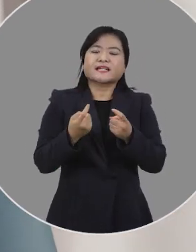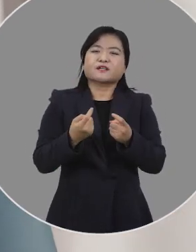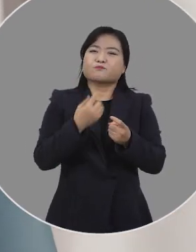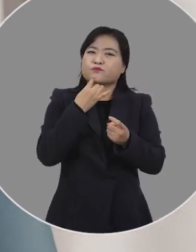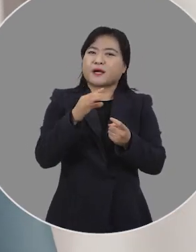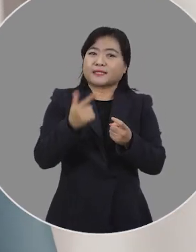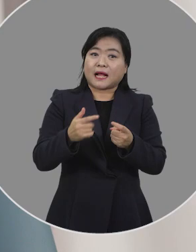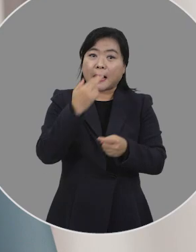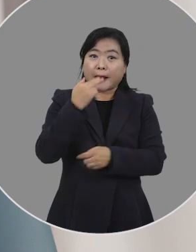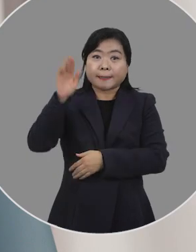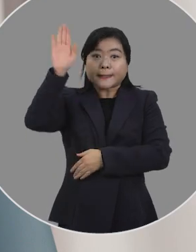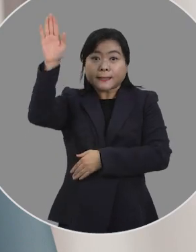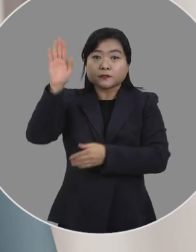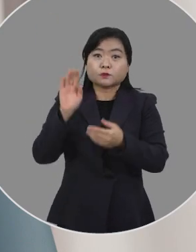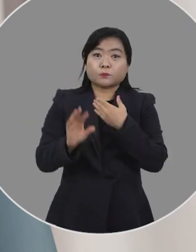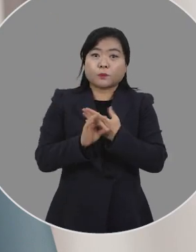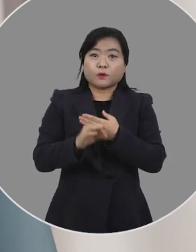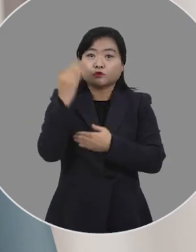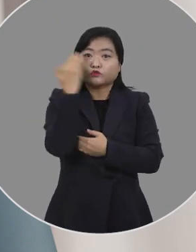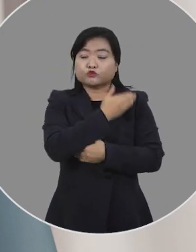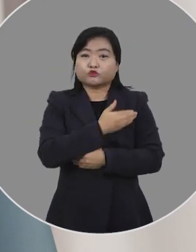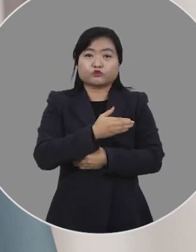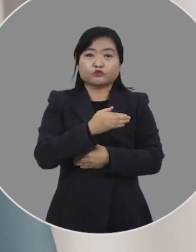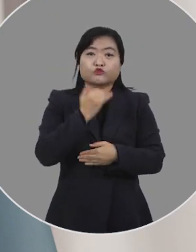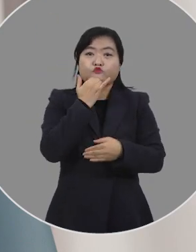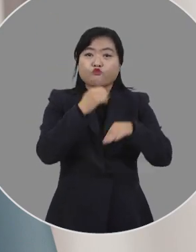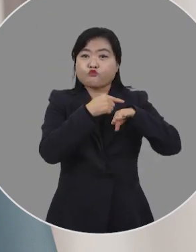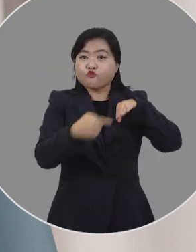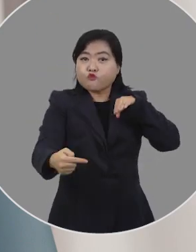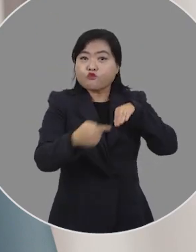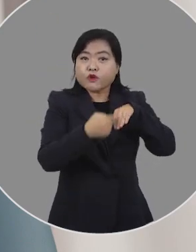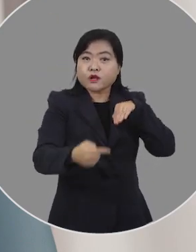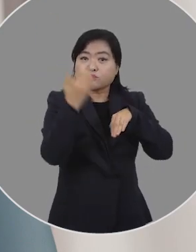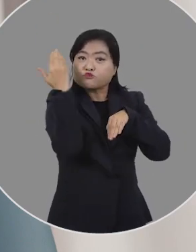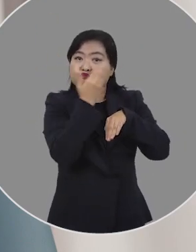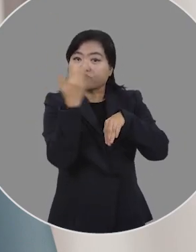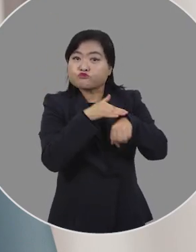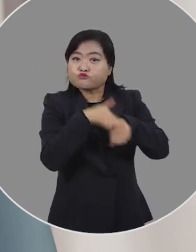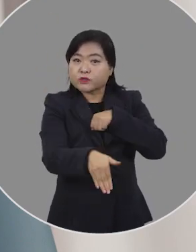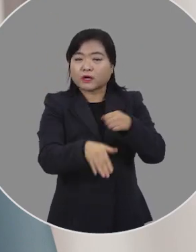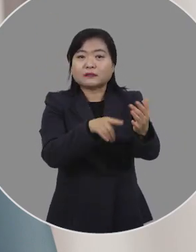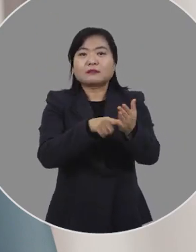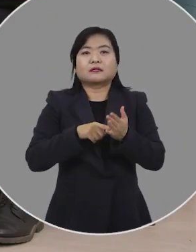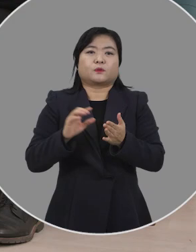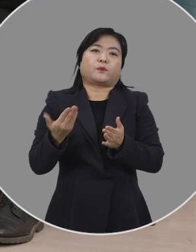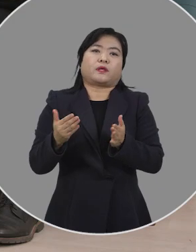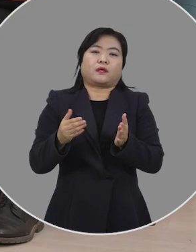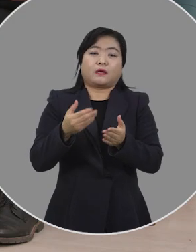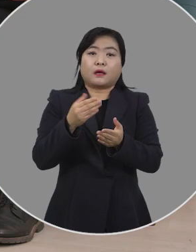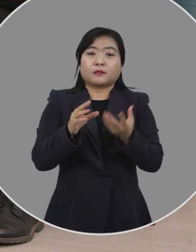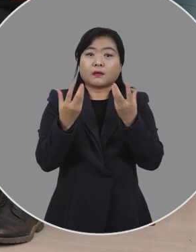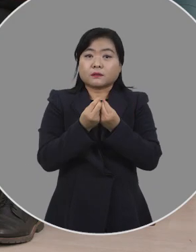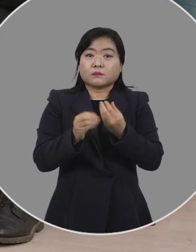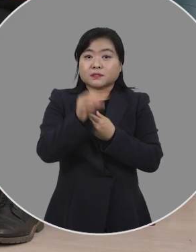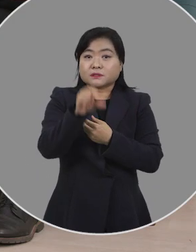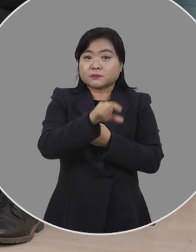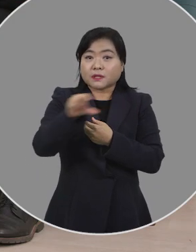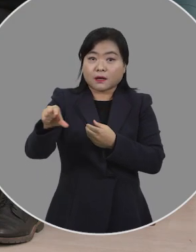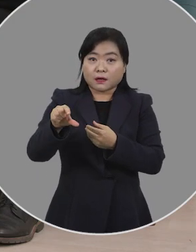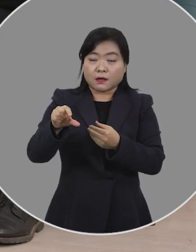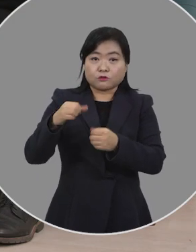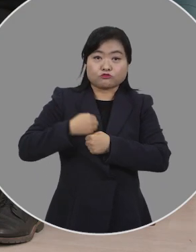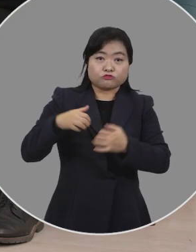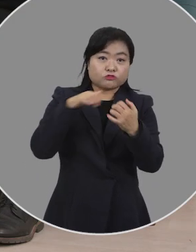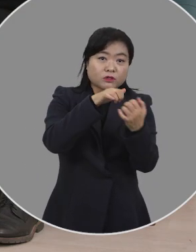아까 나치 같은 경우도 굉장히 순수 아리안족의 혈통, 순수주의 같은 것이 나타나거든요. 가령 십자군 전쟁 같은 경우